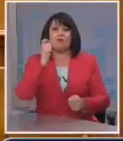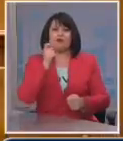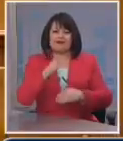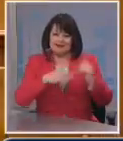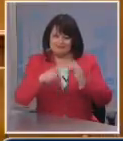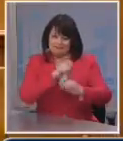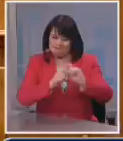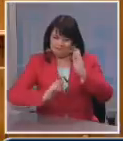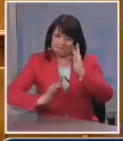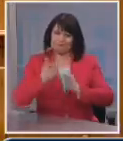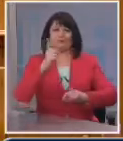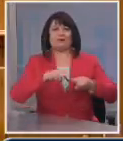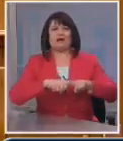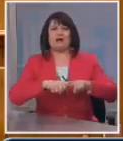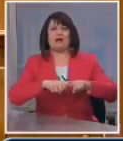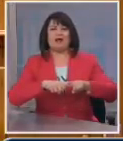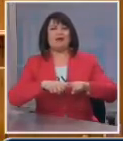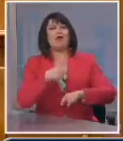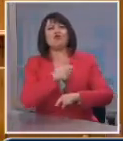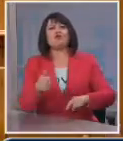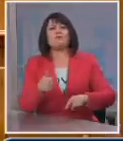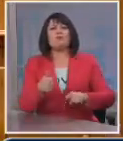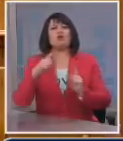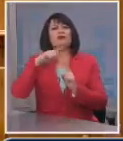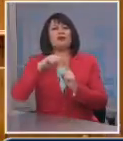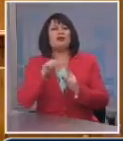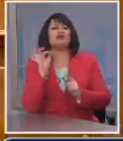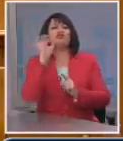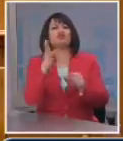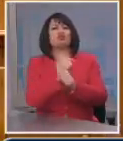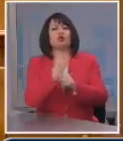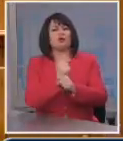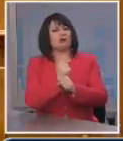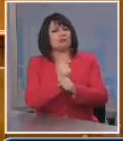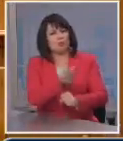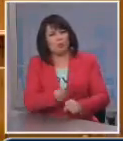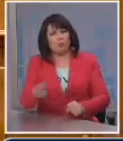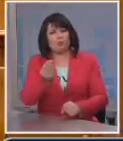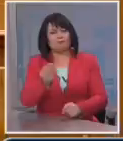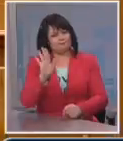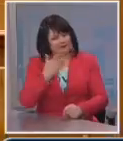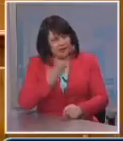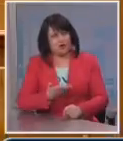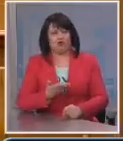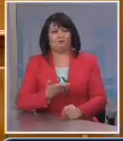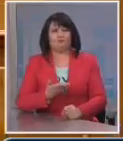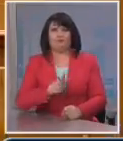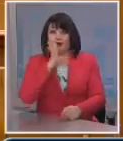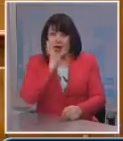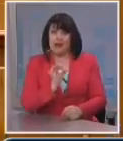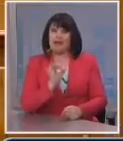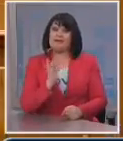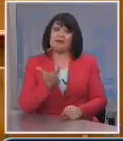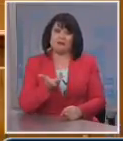χώρας που θα ξεπερνά την επίτευξη στενών τεχνοκρατικών στόχων. Είναι αλήθεια και κλείνω με αυτό, κυρίες και κύριοι βουλευτές.